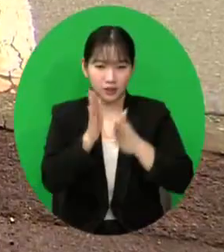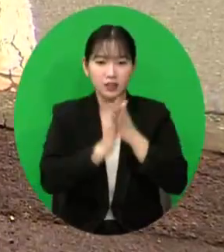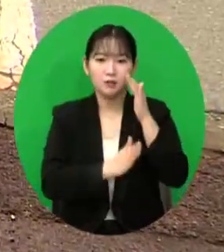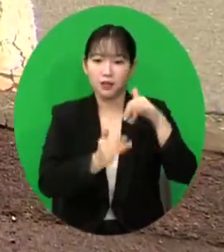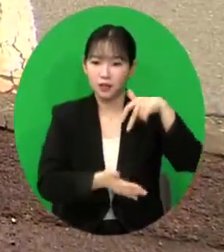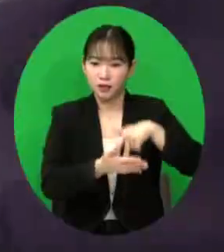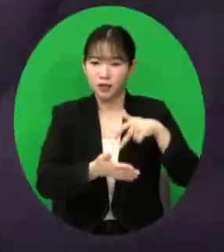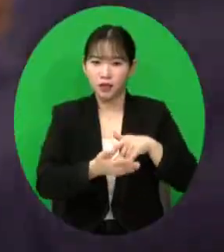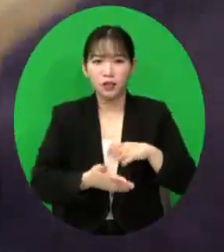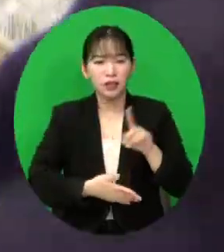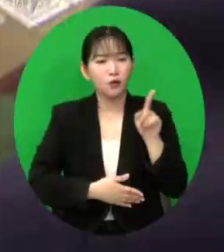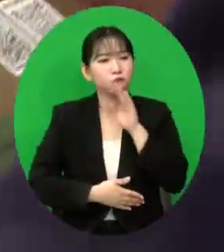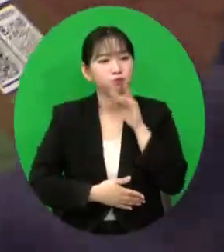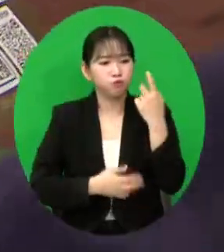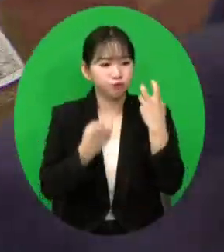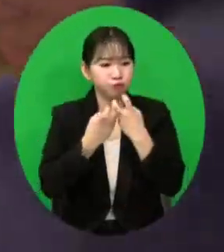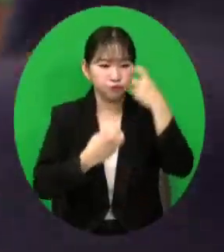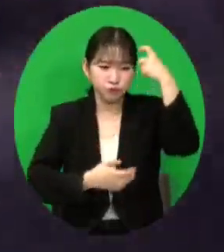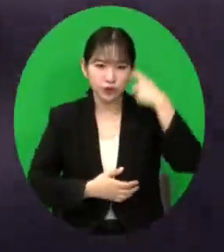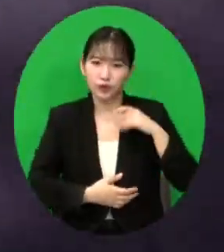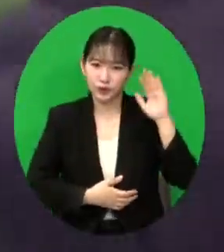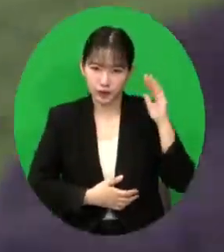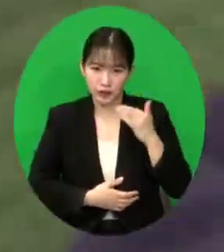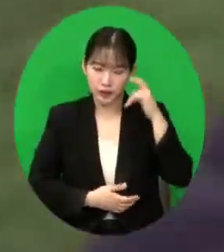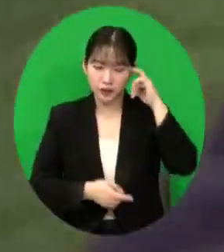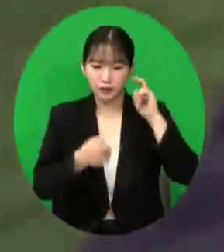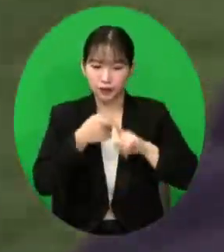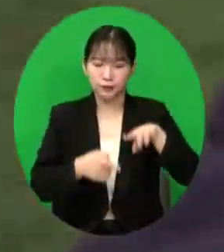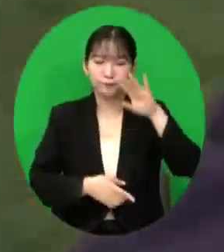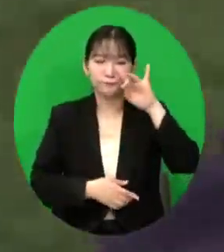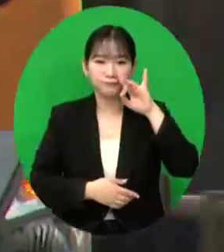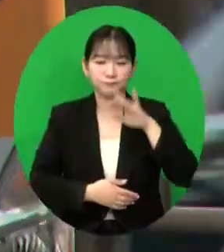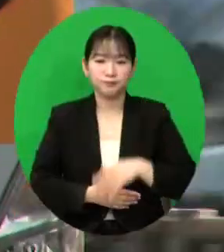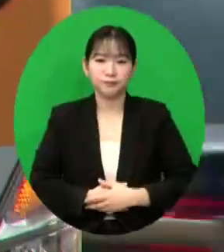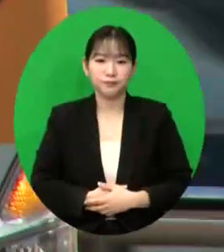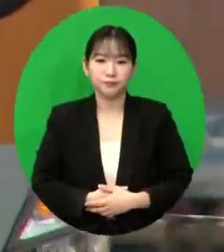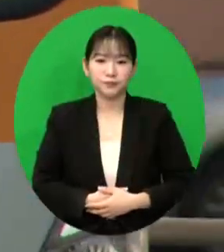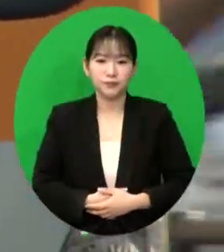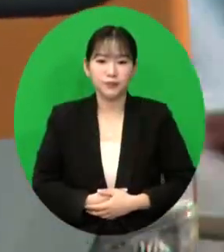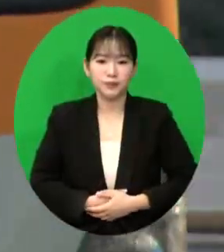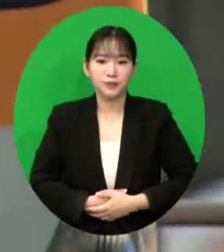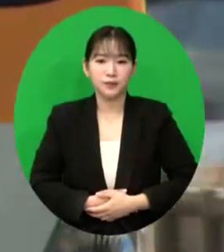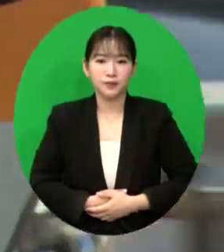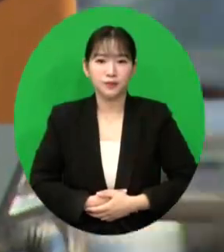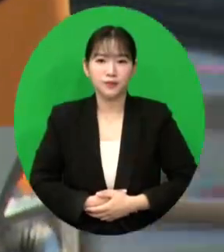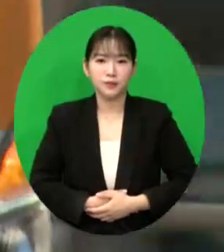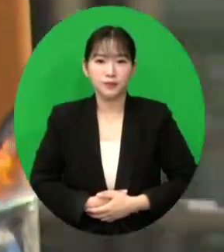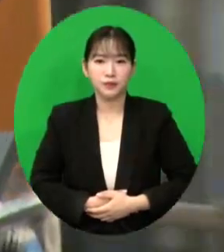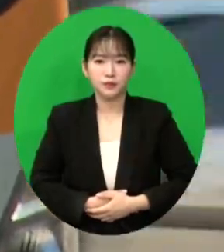시민들에게는 실제 어떻게 받아들여질지 관심이 모아지고 있습니다. MBC 뉴스 김윤입니다.